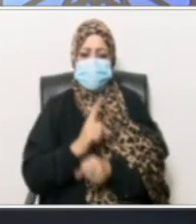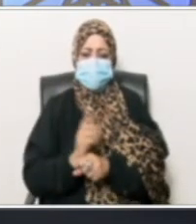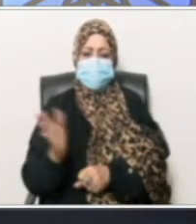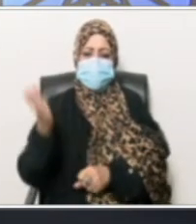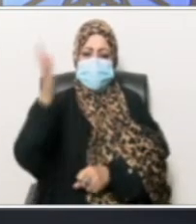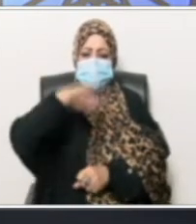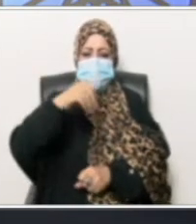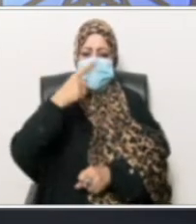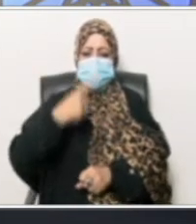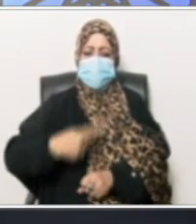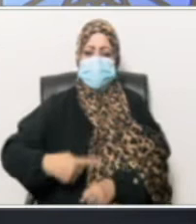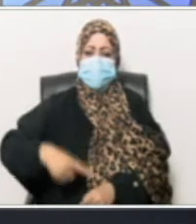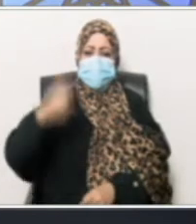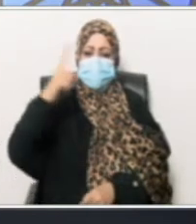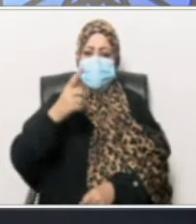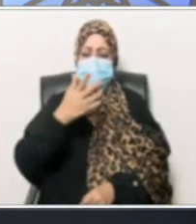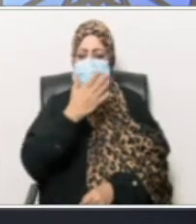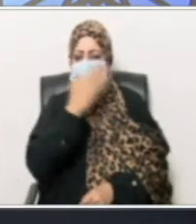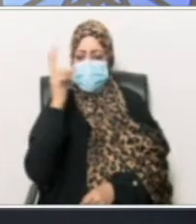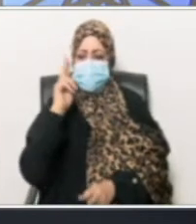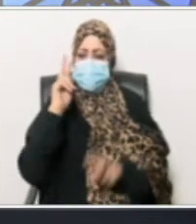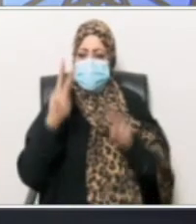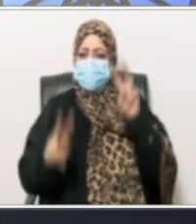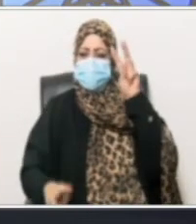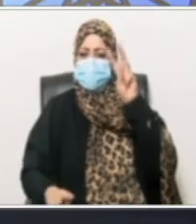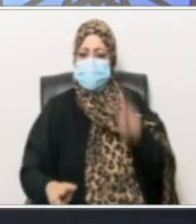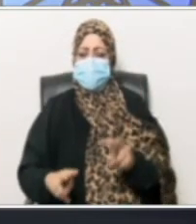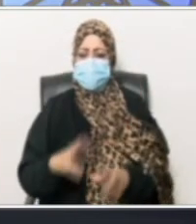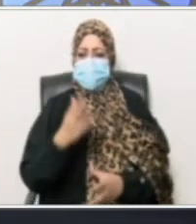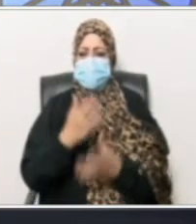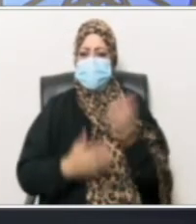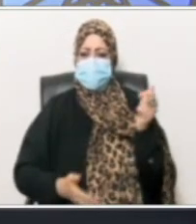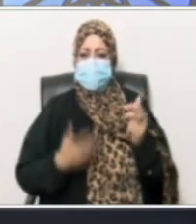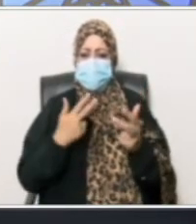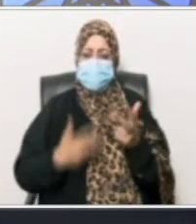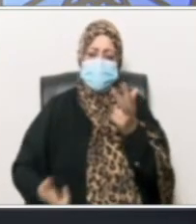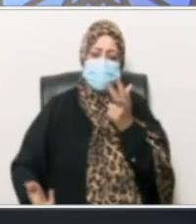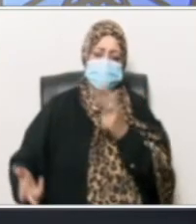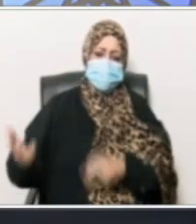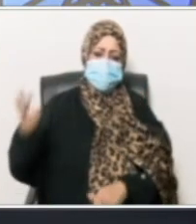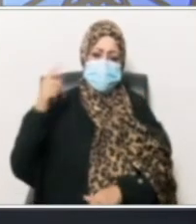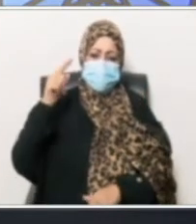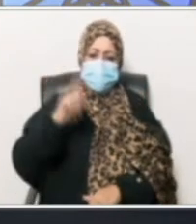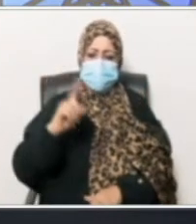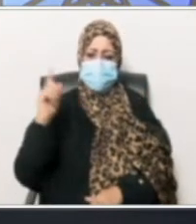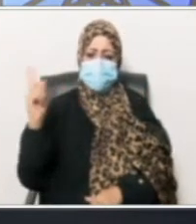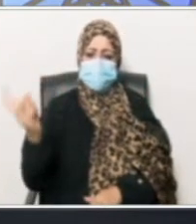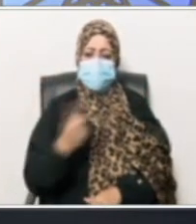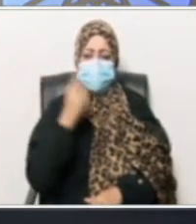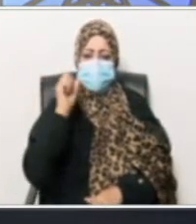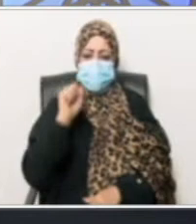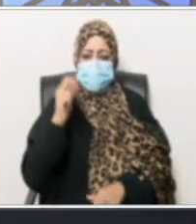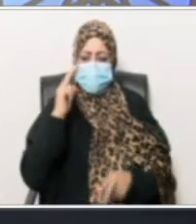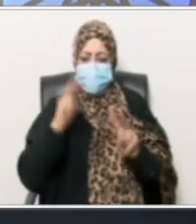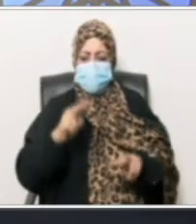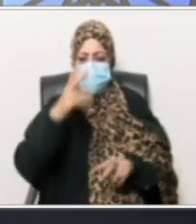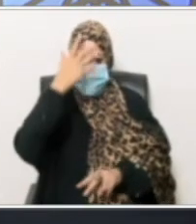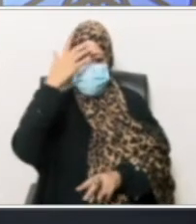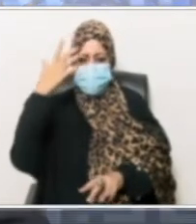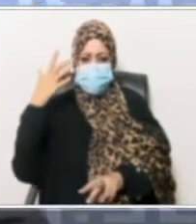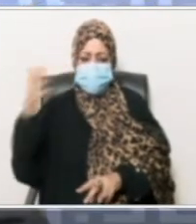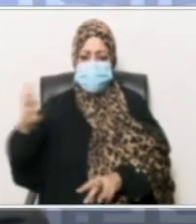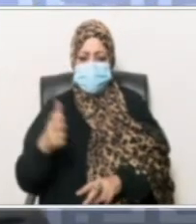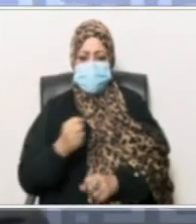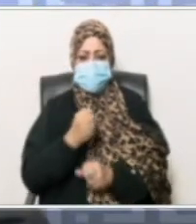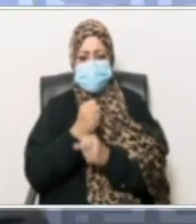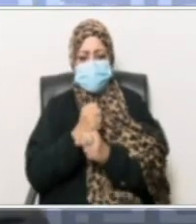أهل زمانه بأسرهم، له شهدوا له بالعلم والرسوخ. إذا جلس المفتي حفظه